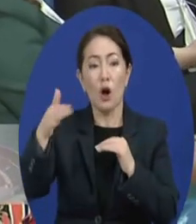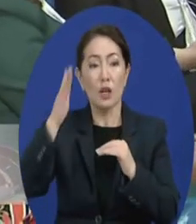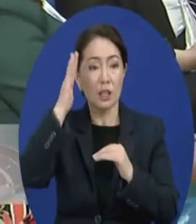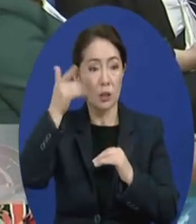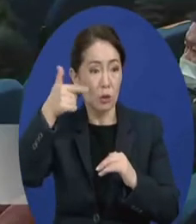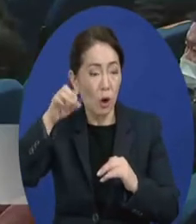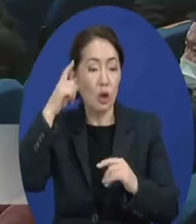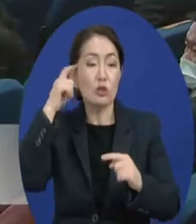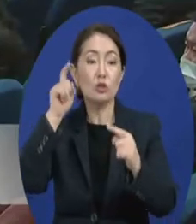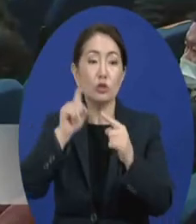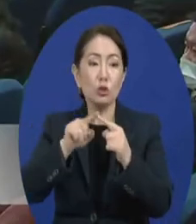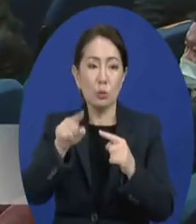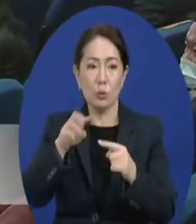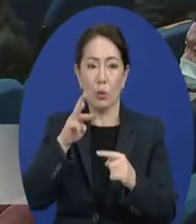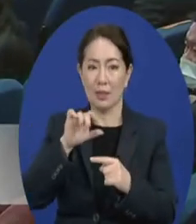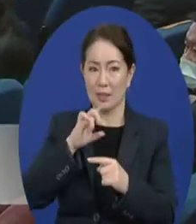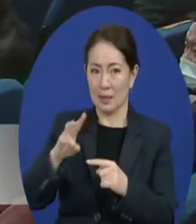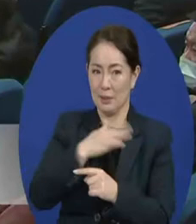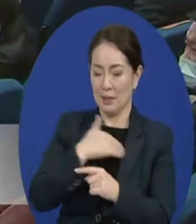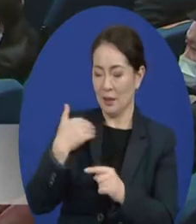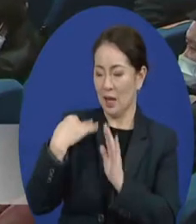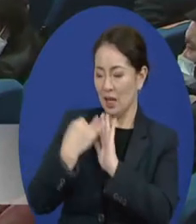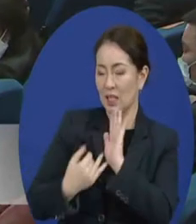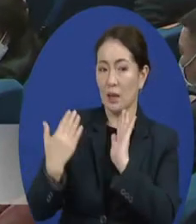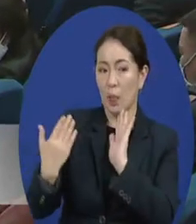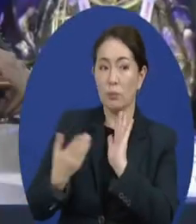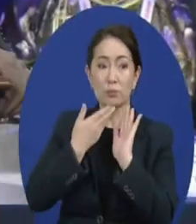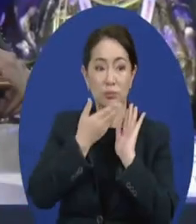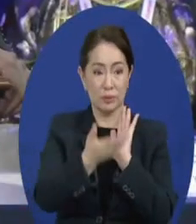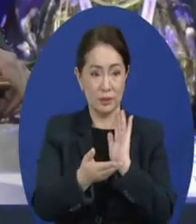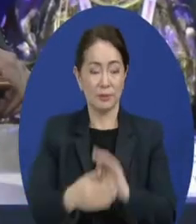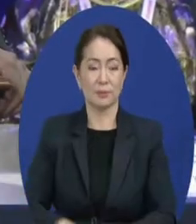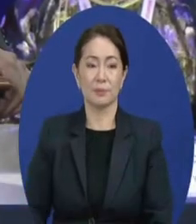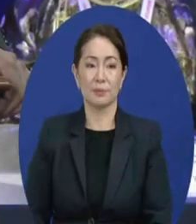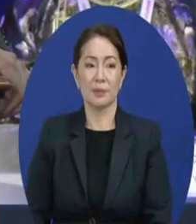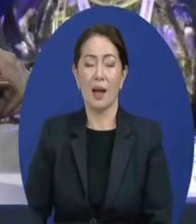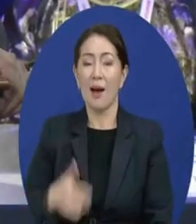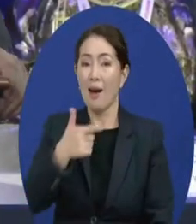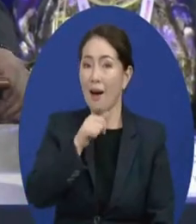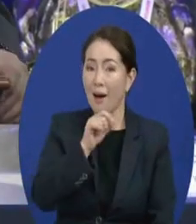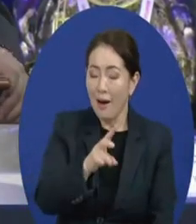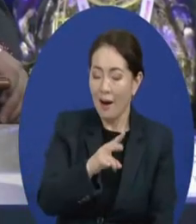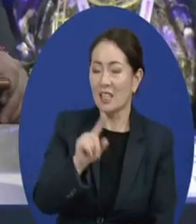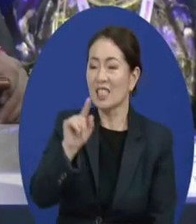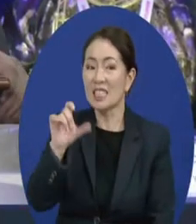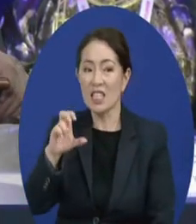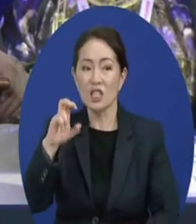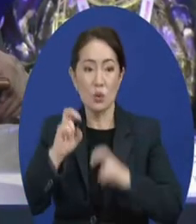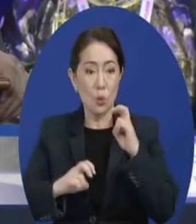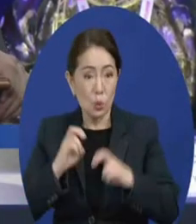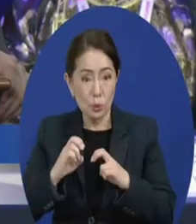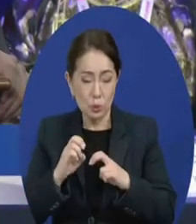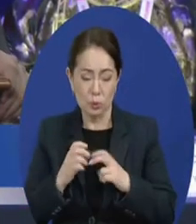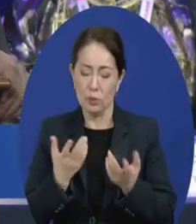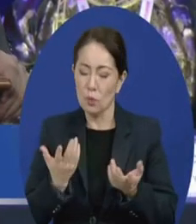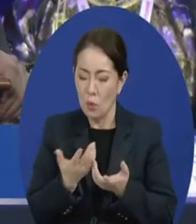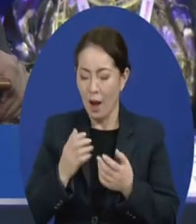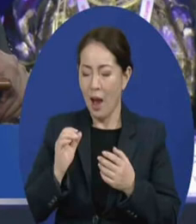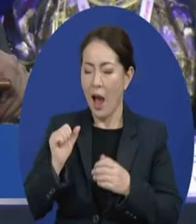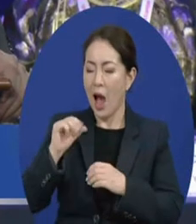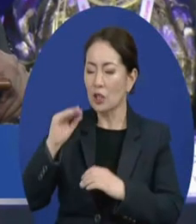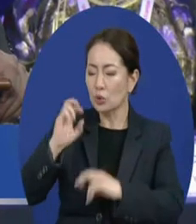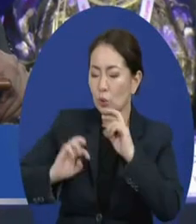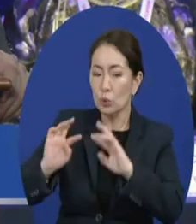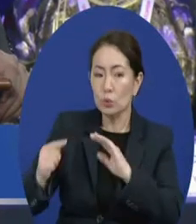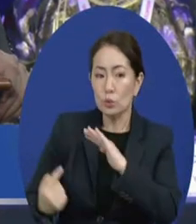гол зорилго байна гэж Монгол Ардын намын дарга илтгэлдээ онцоллоо. Гам болон зис босруулах үйлдвэр бол аж үйлдвэрийн